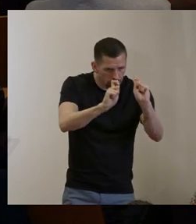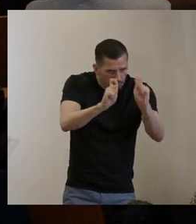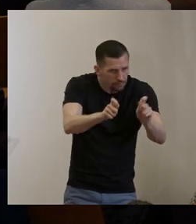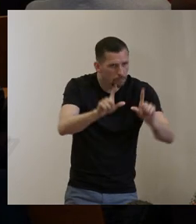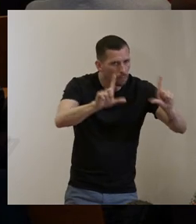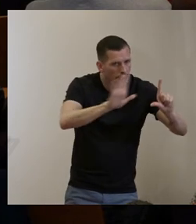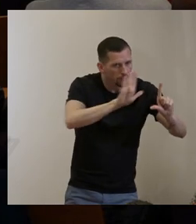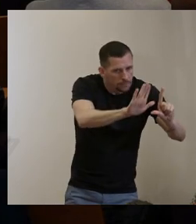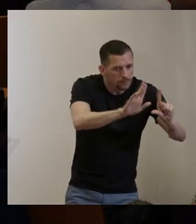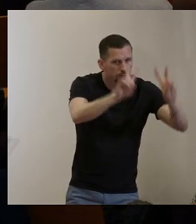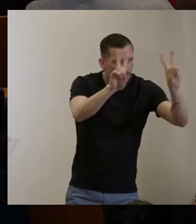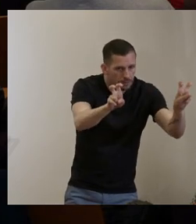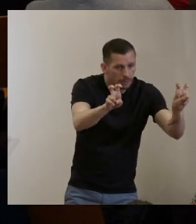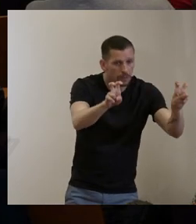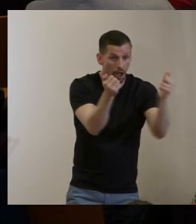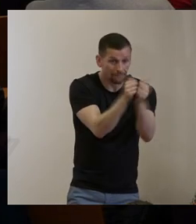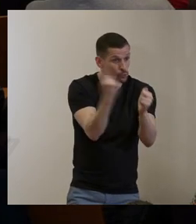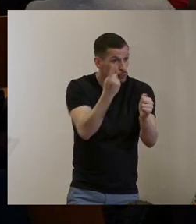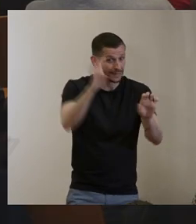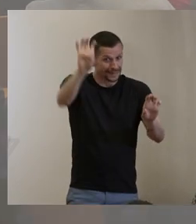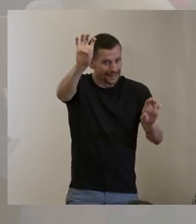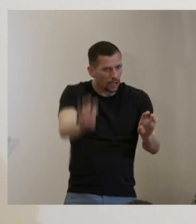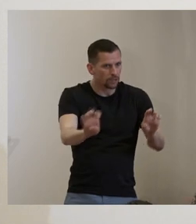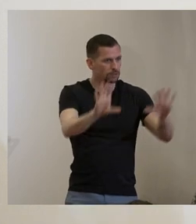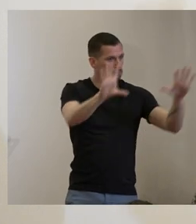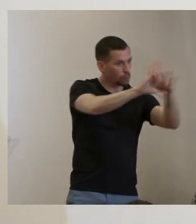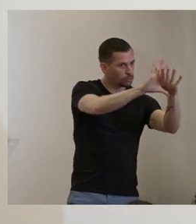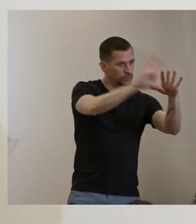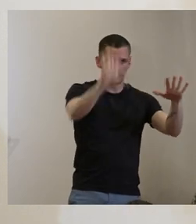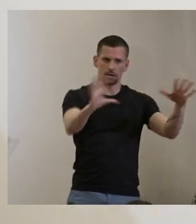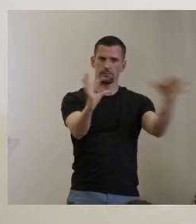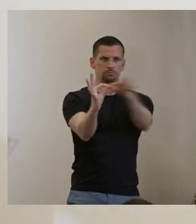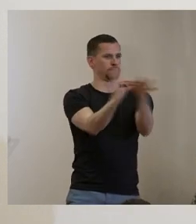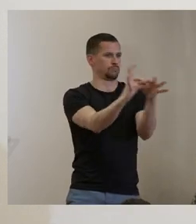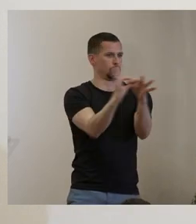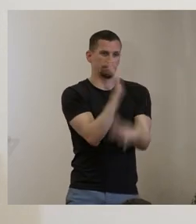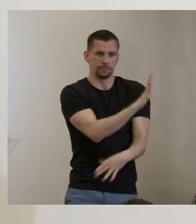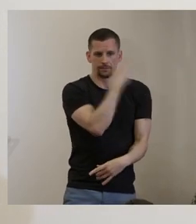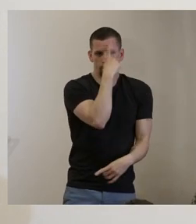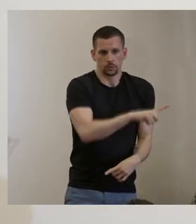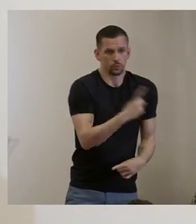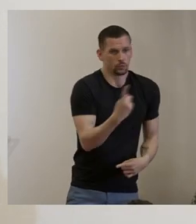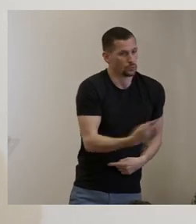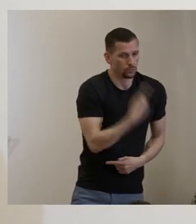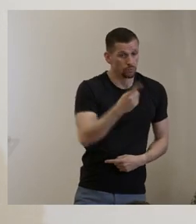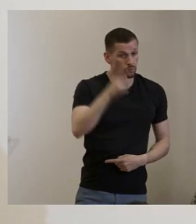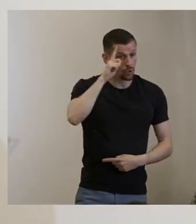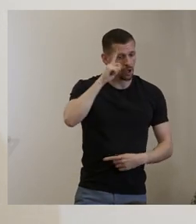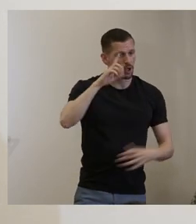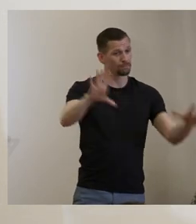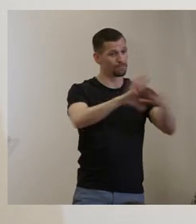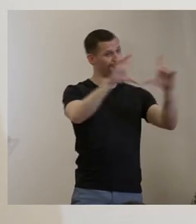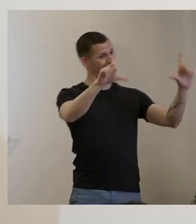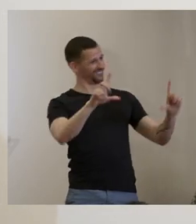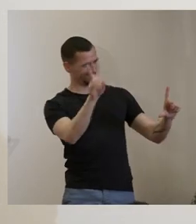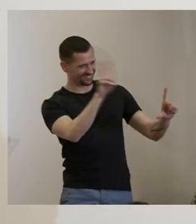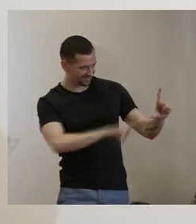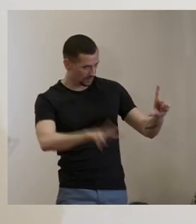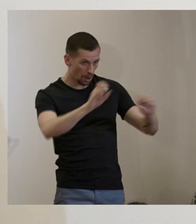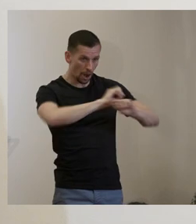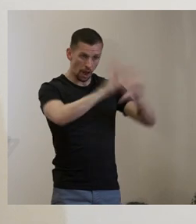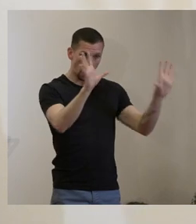image, et un texte, qui est donc une légende. Et c'est intéressant parce que les images ne parlent pas toujours d'elles-mêmes, et le regard qu'on porte